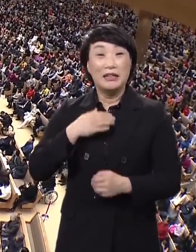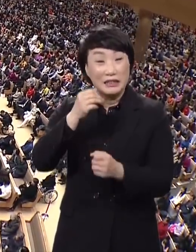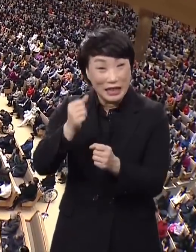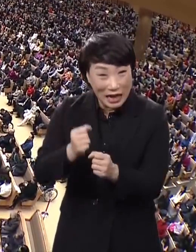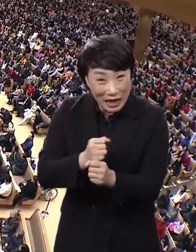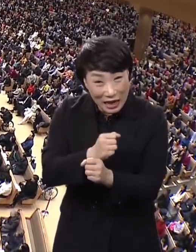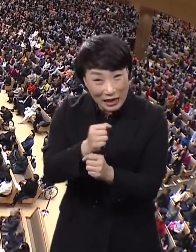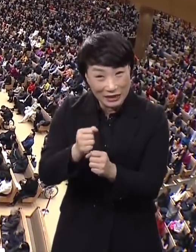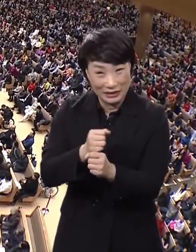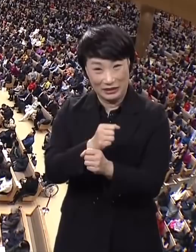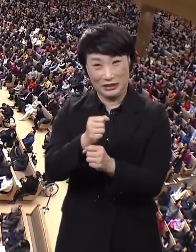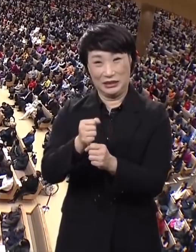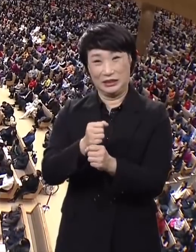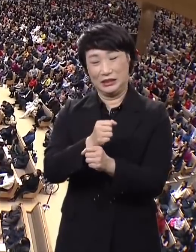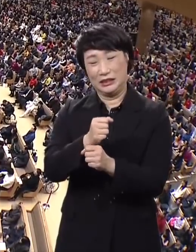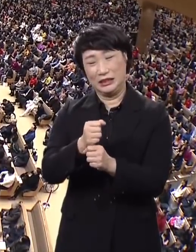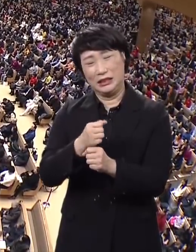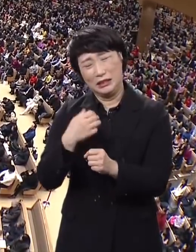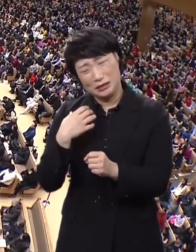밑에다가 내